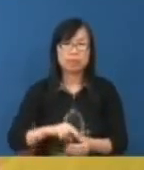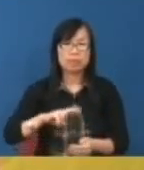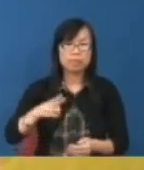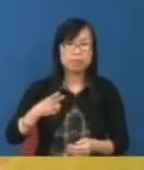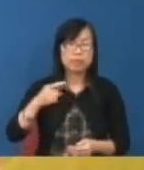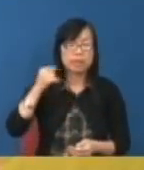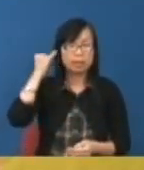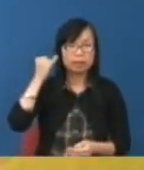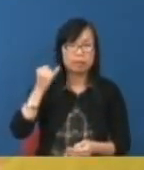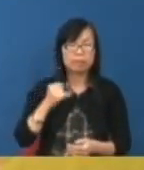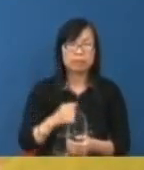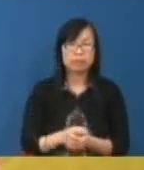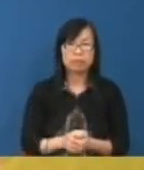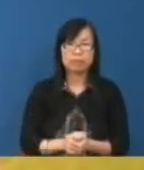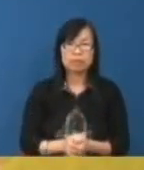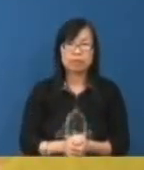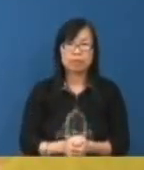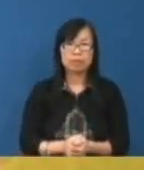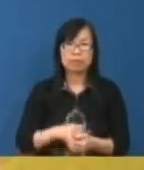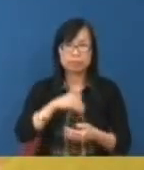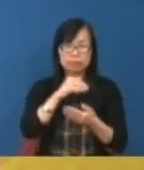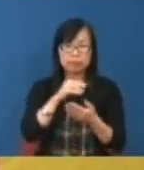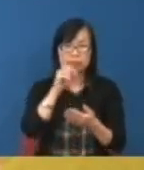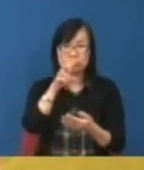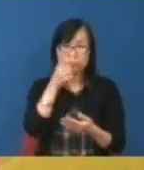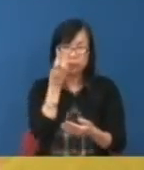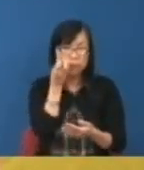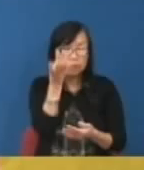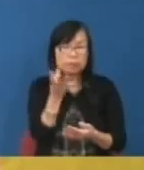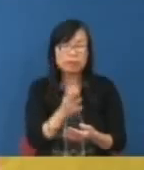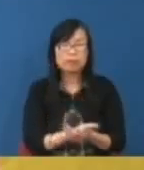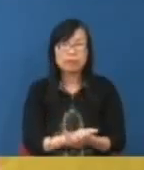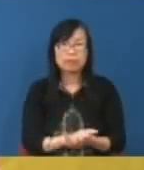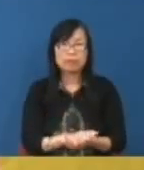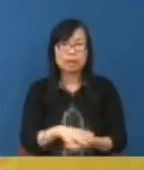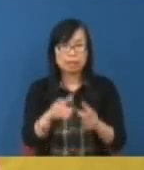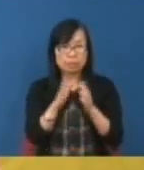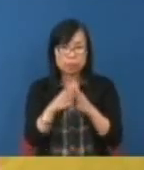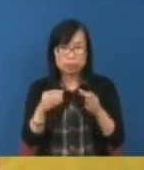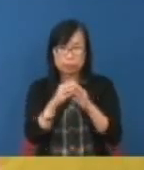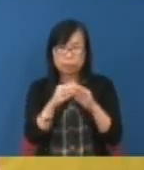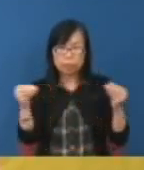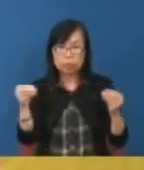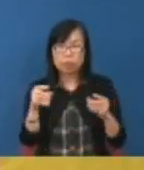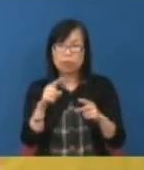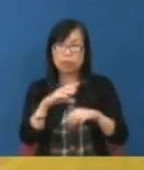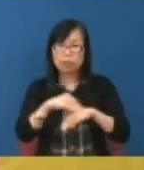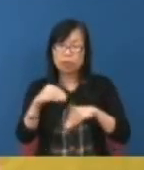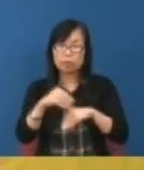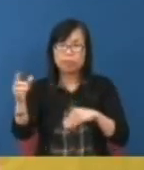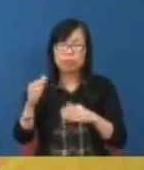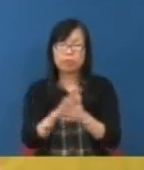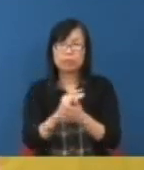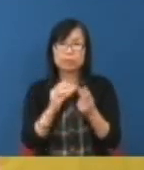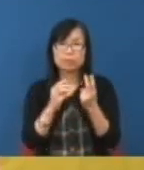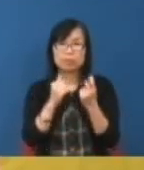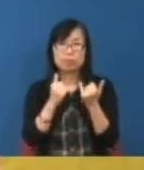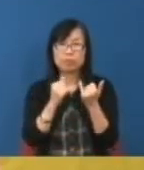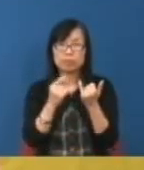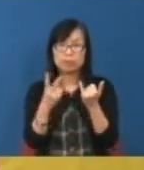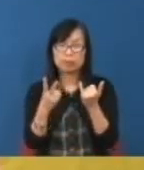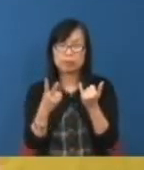性啊，甚至係一種種族嘅嗰種歧視。嗱，咁呢一度頭先阿長毛講過，就係話即係用六二年做一個例子嚟到講翻，